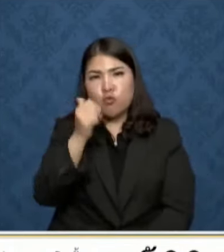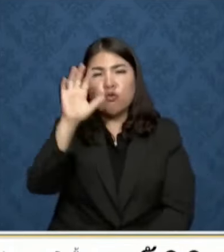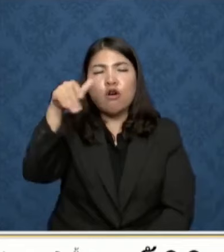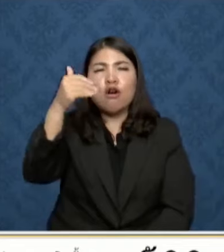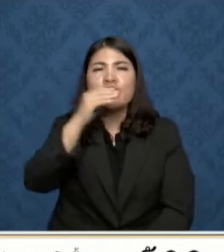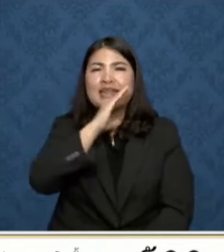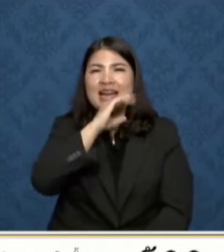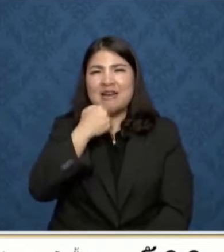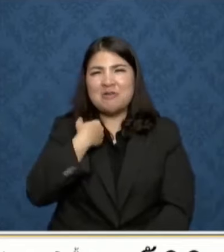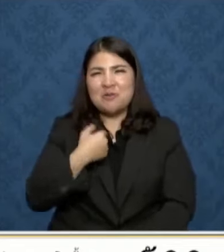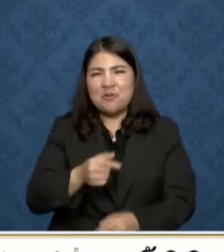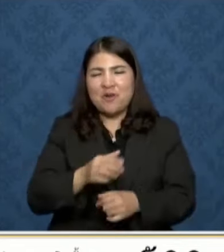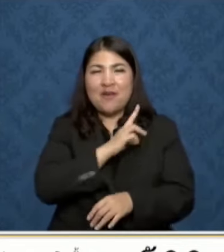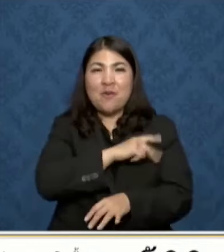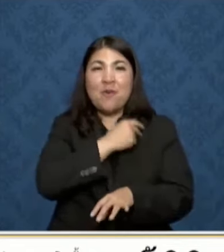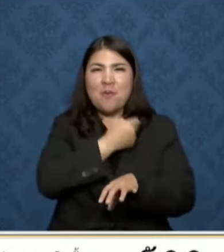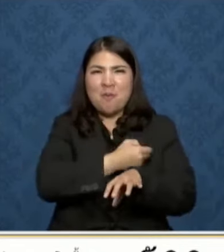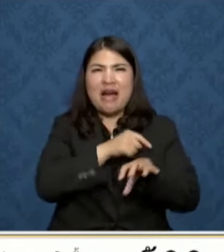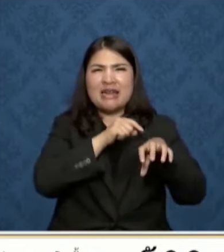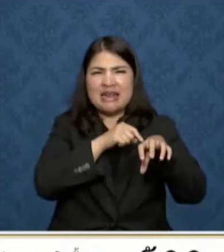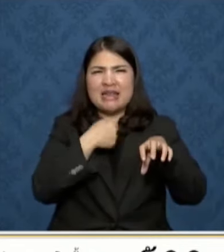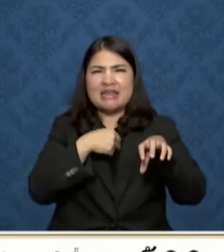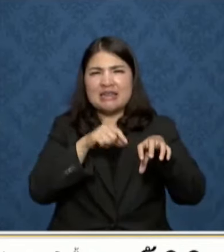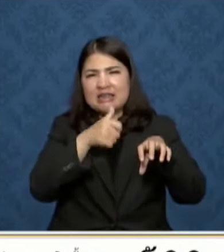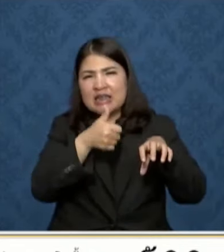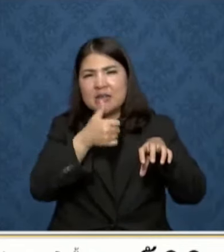ย้กไป GTสัรัภาพขรวย drinking however Michael